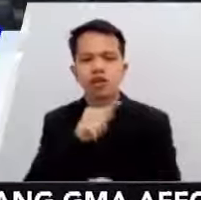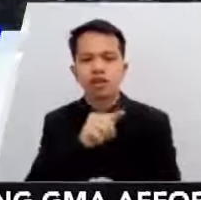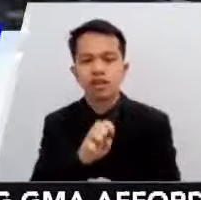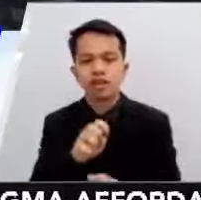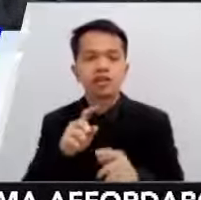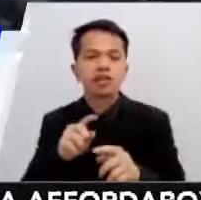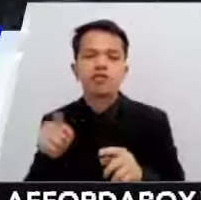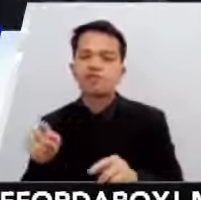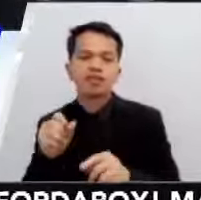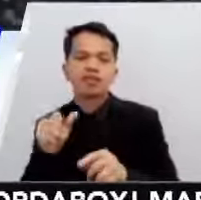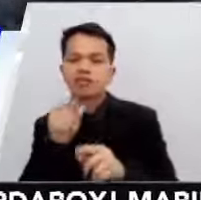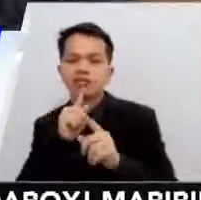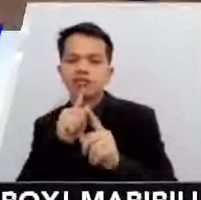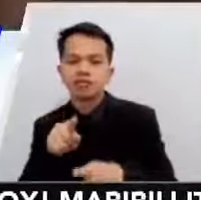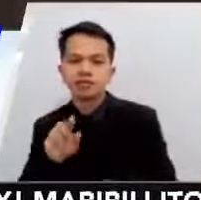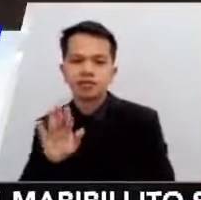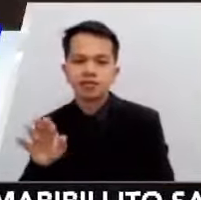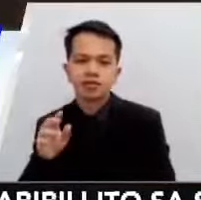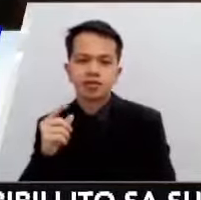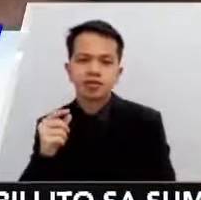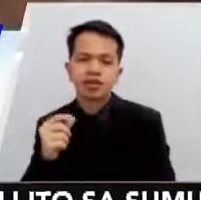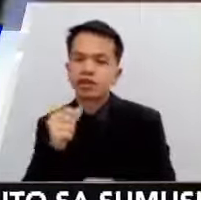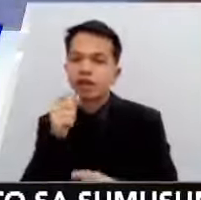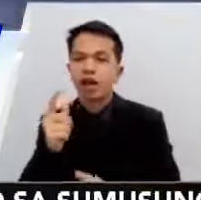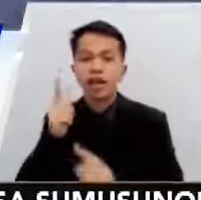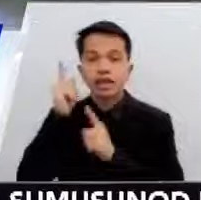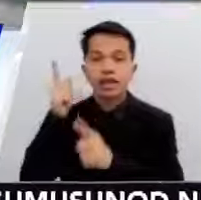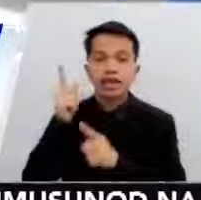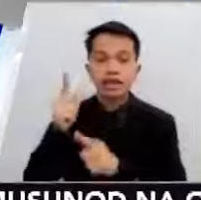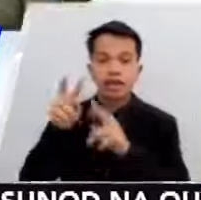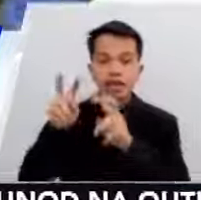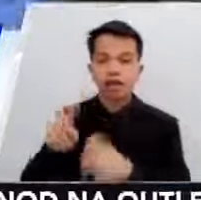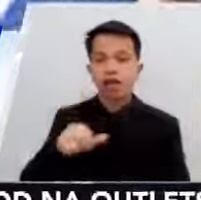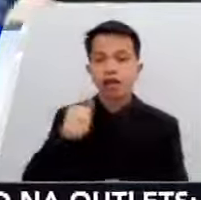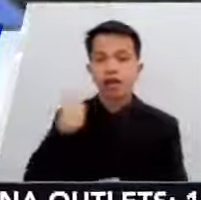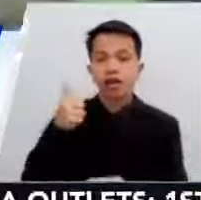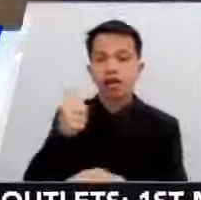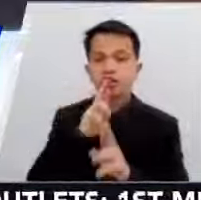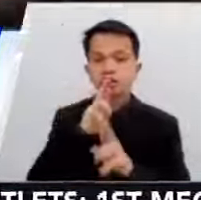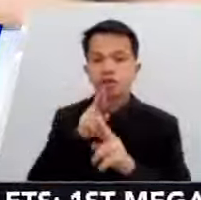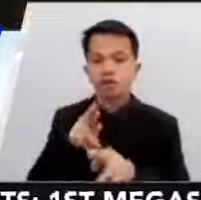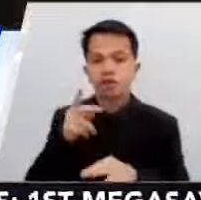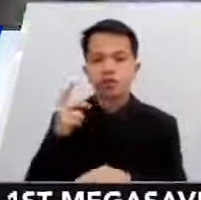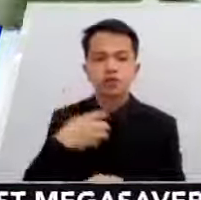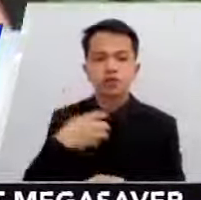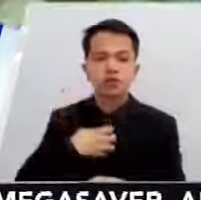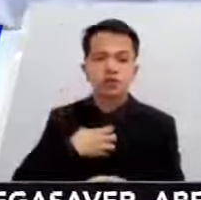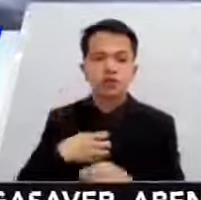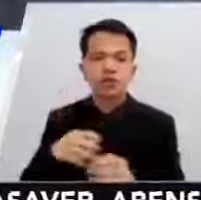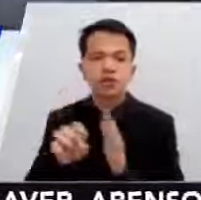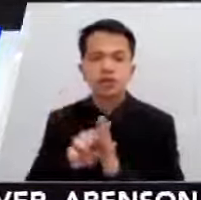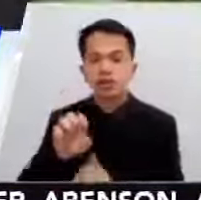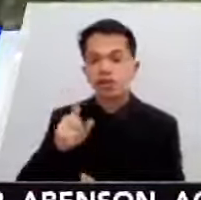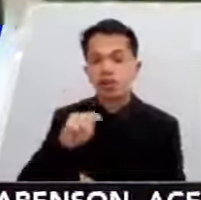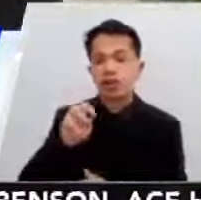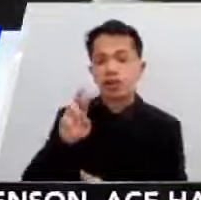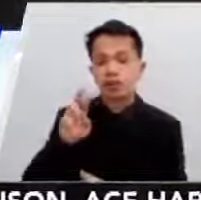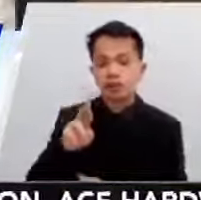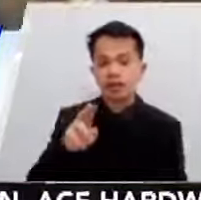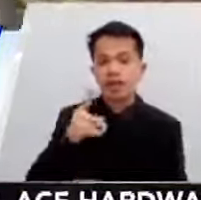pahayag. Hindi naman dumalo sa preliminary investigation ang iba pang respondent sa reklamo tulad din Attorney Elmer Galicia na nagnotaryo